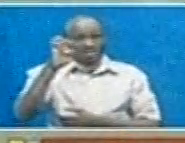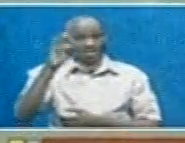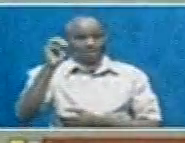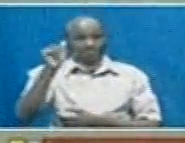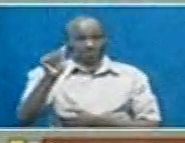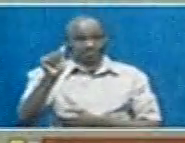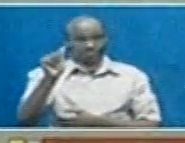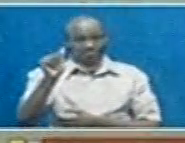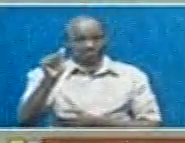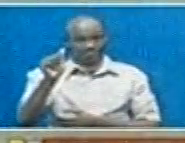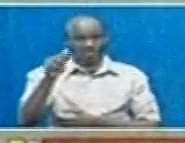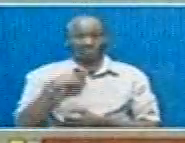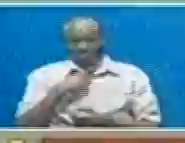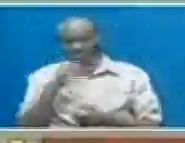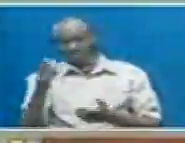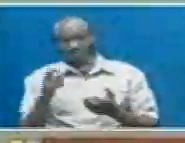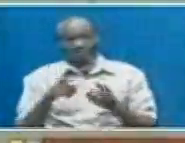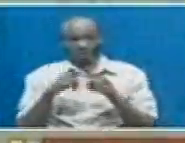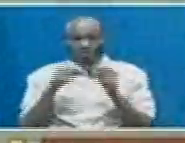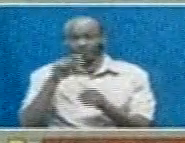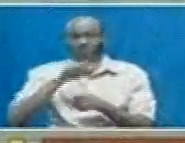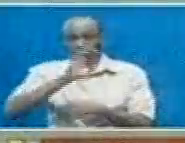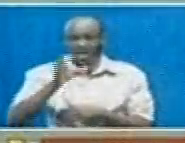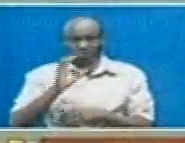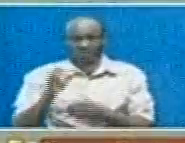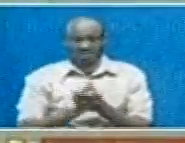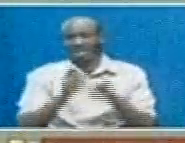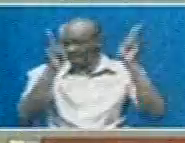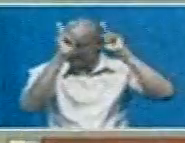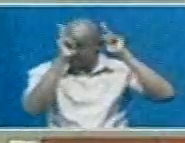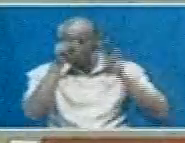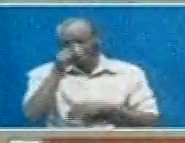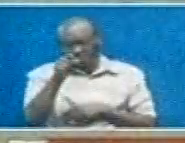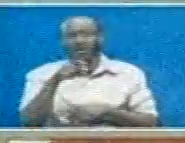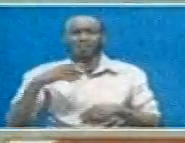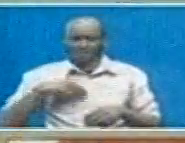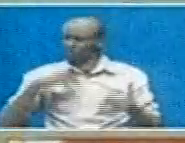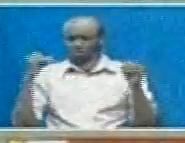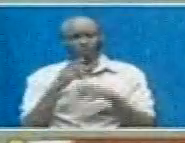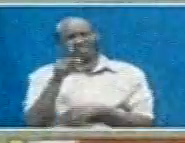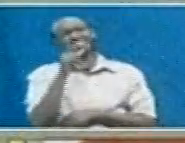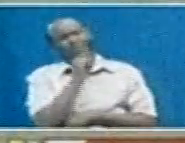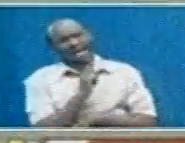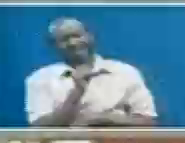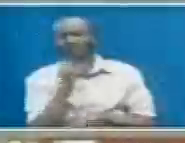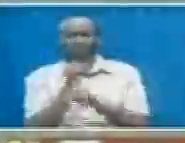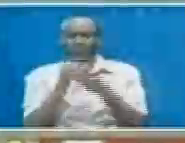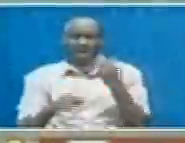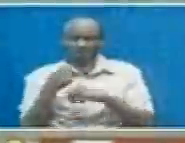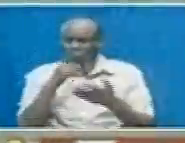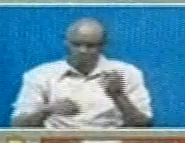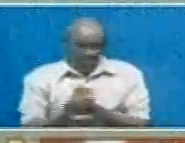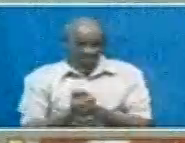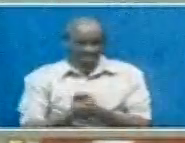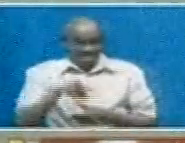cha Shanderema kama sijakosea, kutoka kaunti ya Kakamega, amewashangaza wengi kijijini humo mtazamaji,